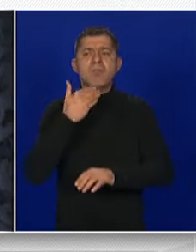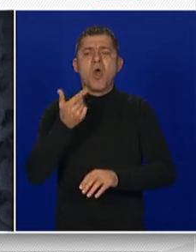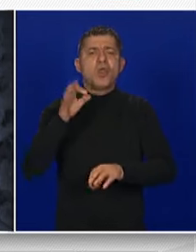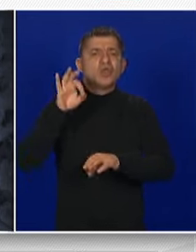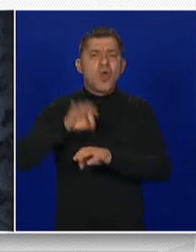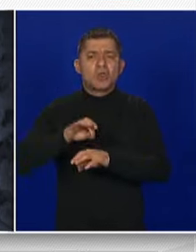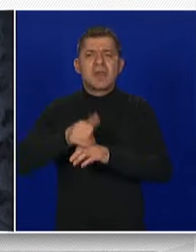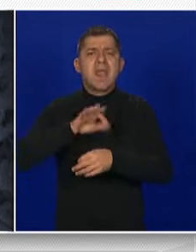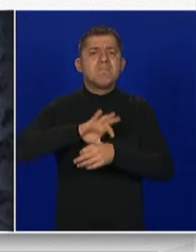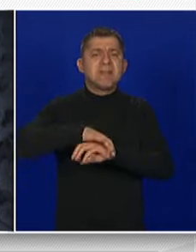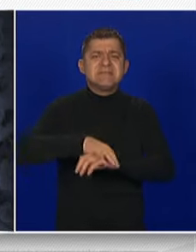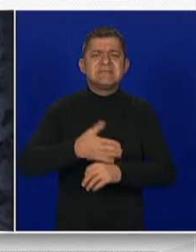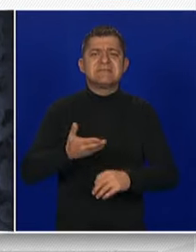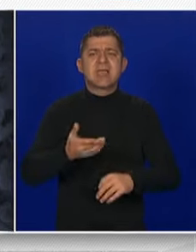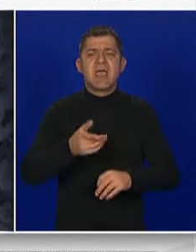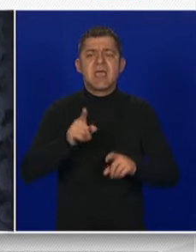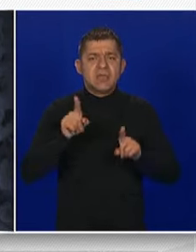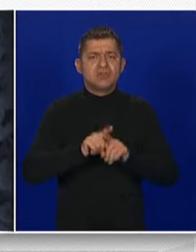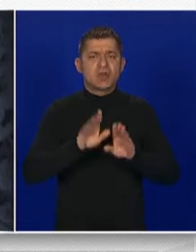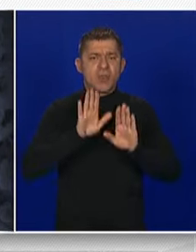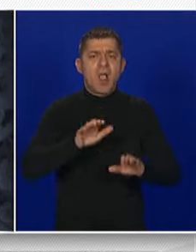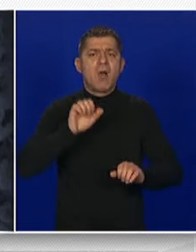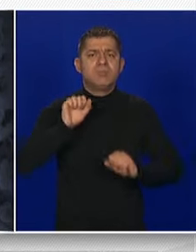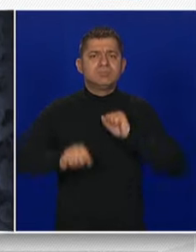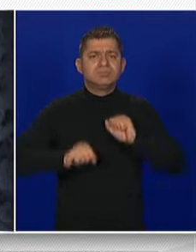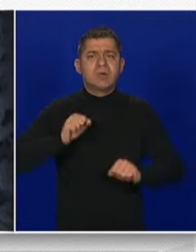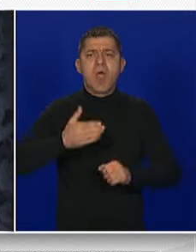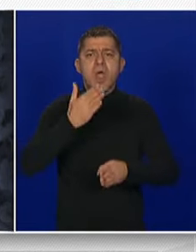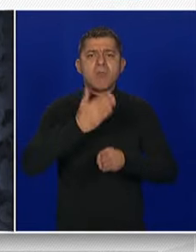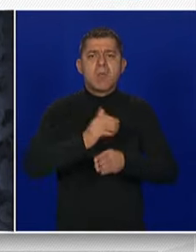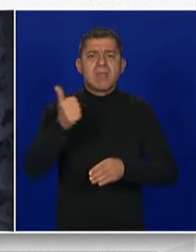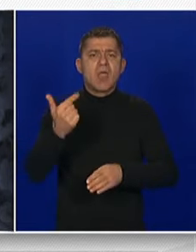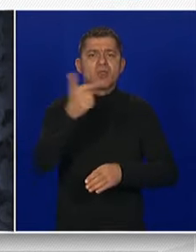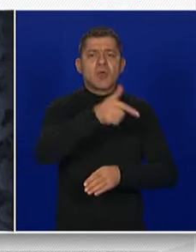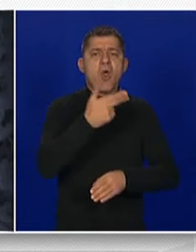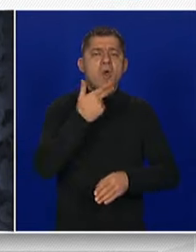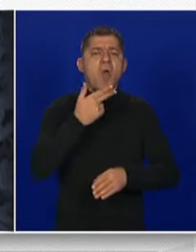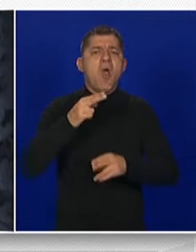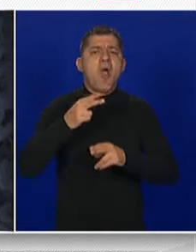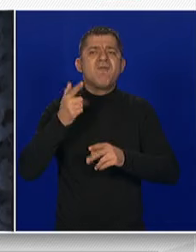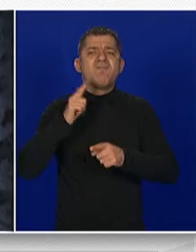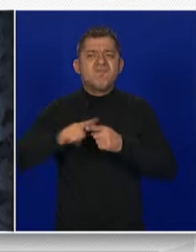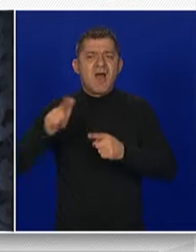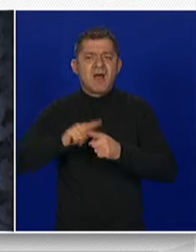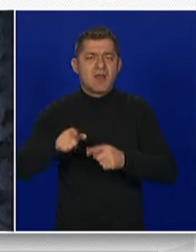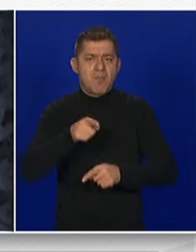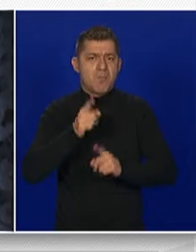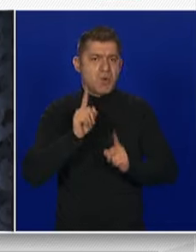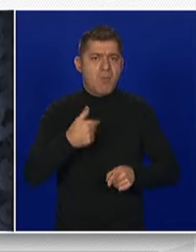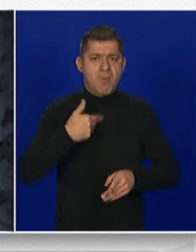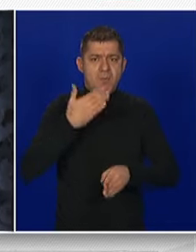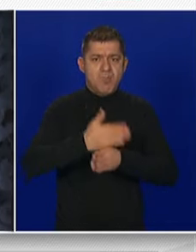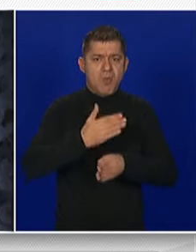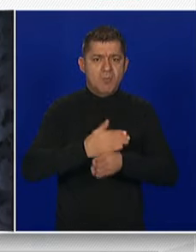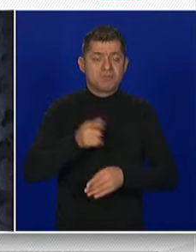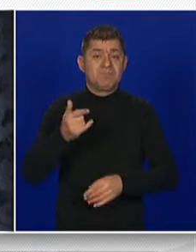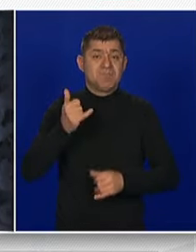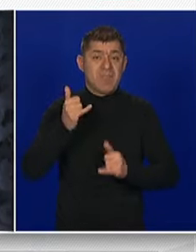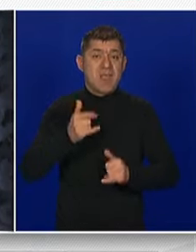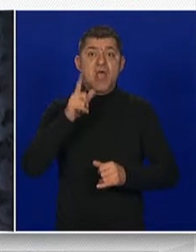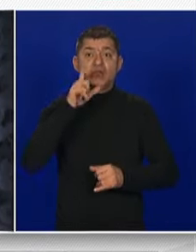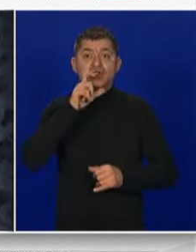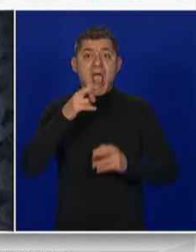ili sestrama, na isti način na temelju odluke o mobilizaciji, da pomažemo jedni drugima. Ono što je danas u Čakovcu, sutra će